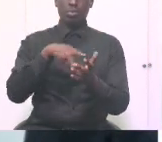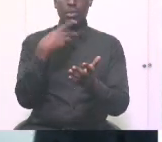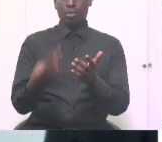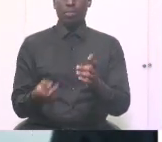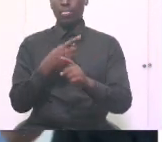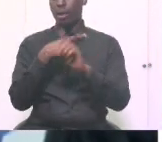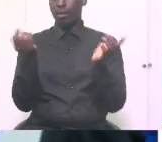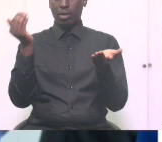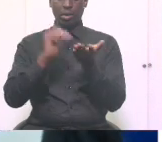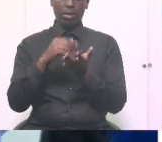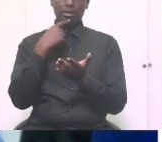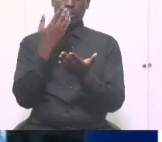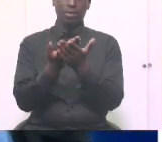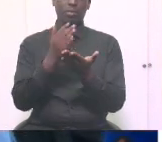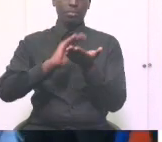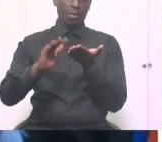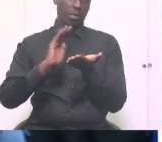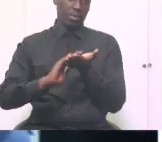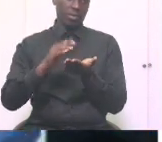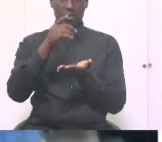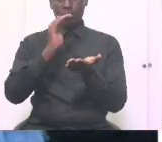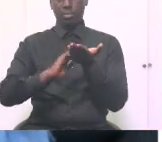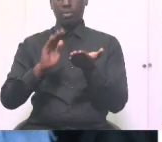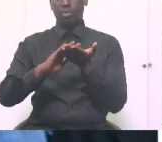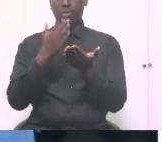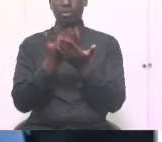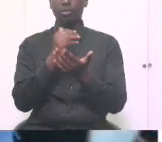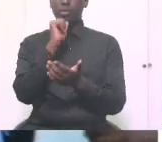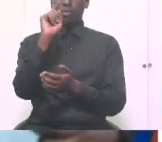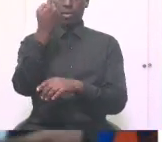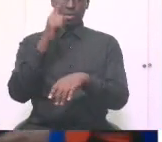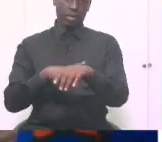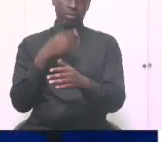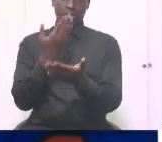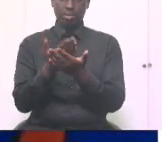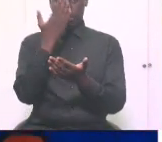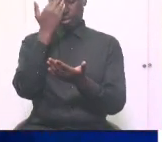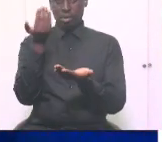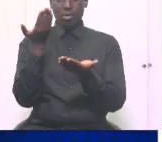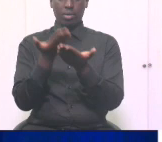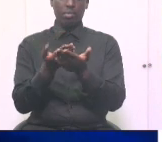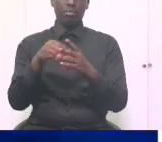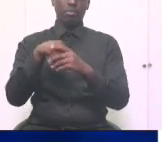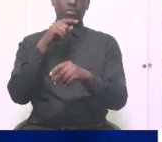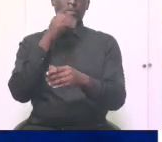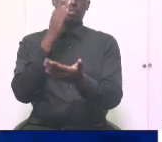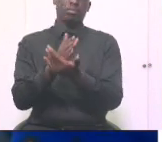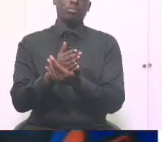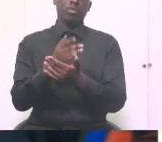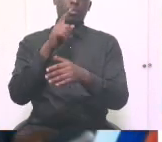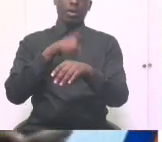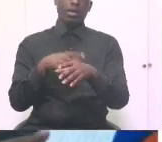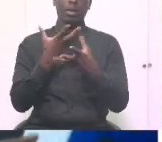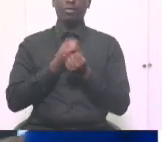akoza yongeye gutakamba asaba imbabazi. Izi mbabazi yasabye si ubwa mbere azisaba kuko yazisabye ubwo yahagarikagwa ku mwanya yari afite